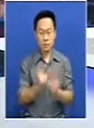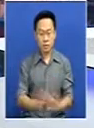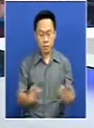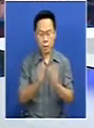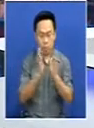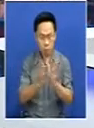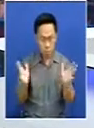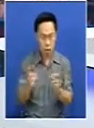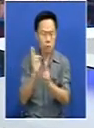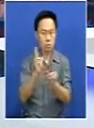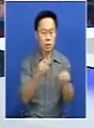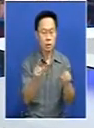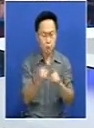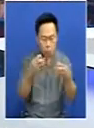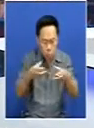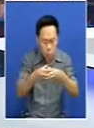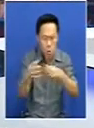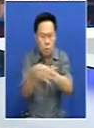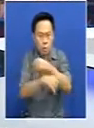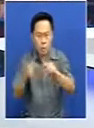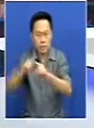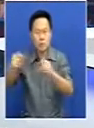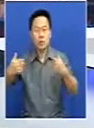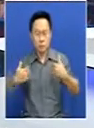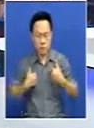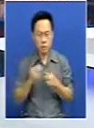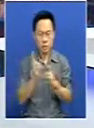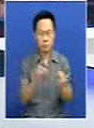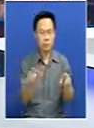นะครับบางทีมันอาจจะมีกลุ่มมิจฉาชีพหรือบางทีก็ต้องระวังตัวเองด้วยอาจจะมีโดนลาม